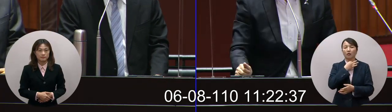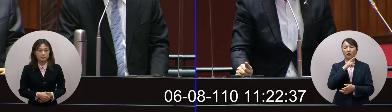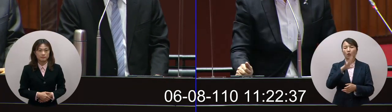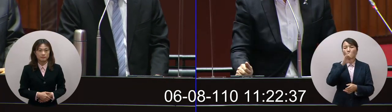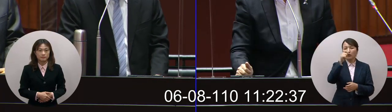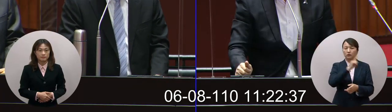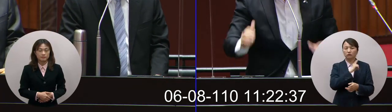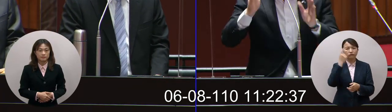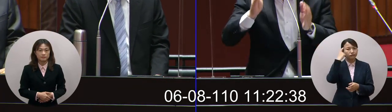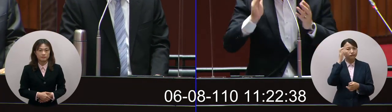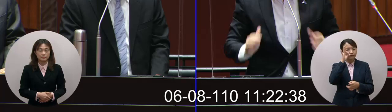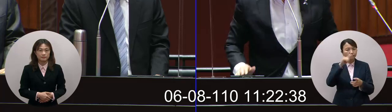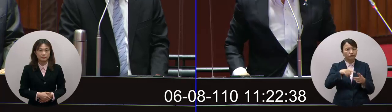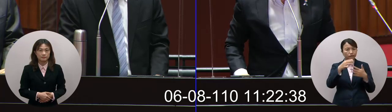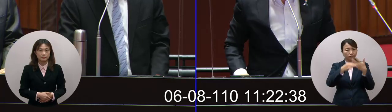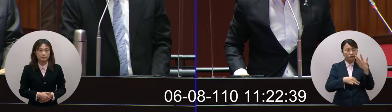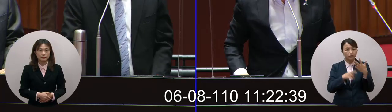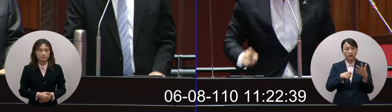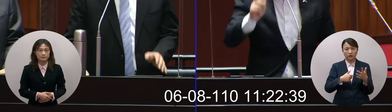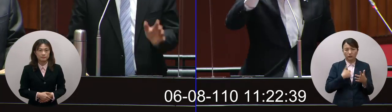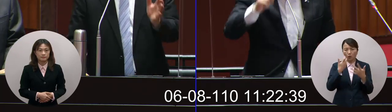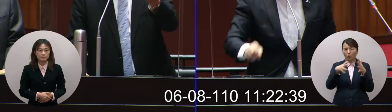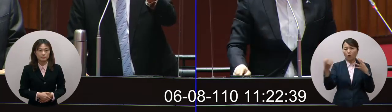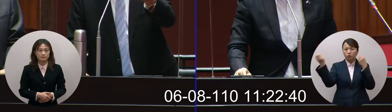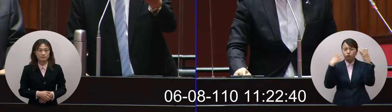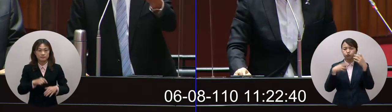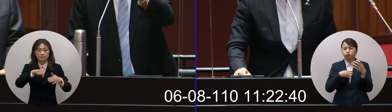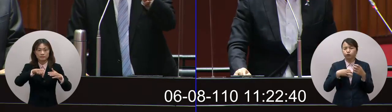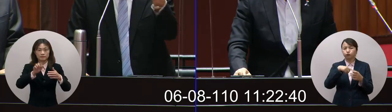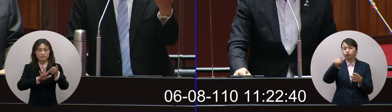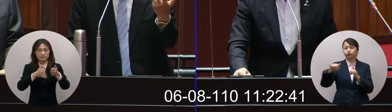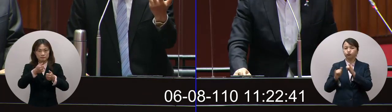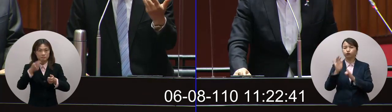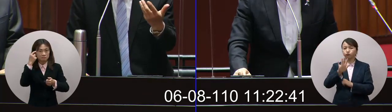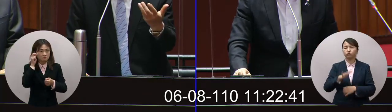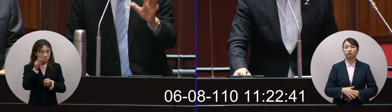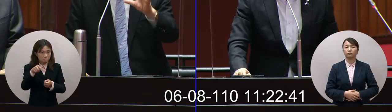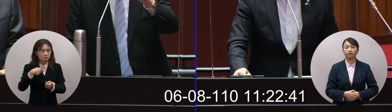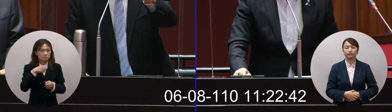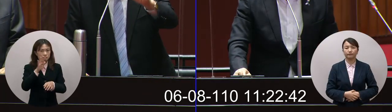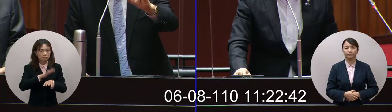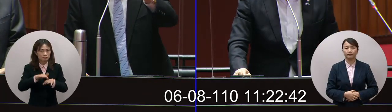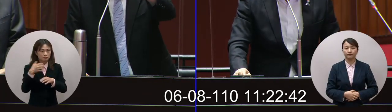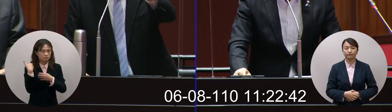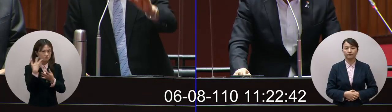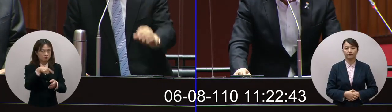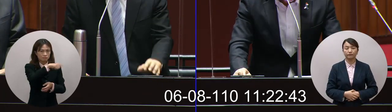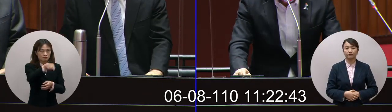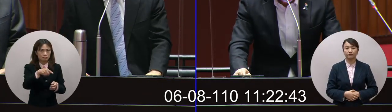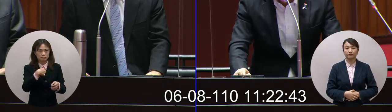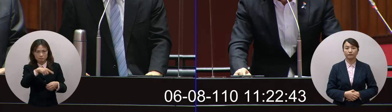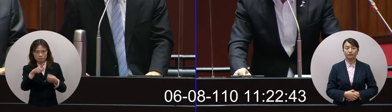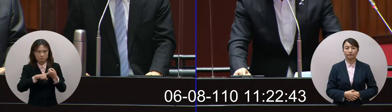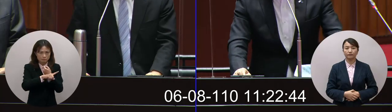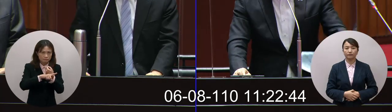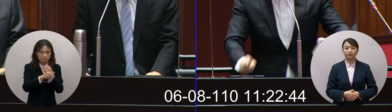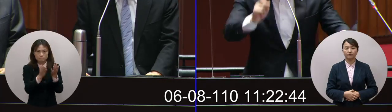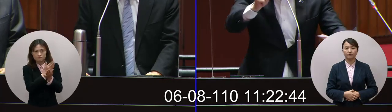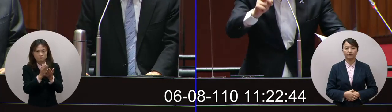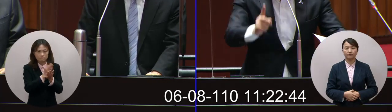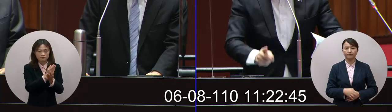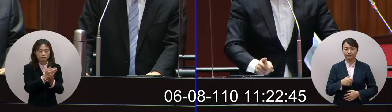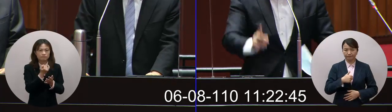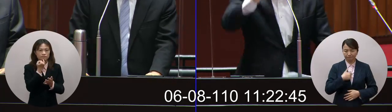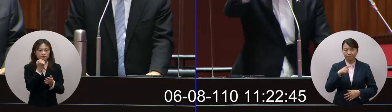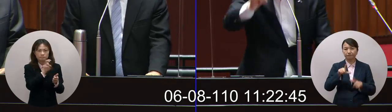等于好好熟熟客起来，这是那万元数气啦。 因为委婉的意见，我请一个评估，啊，规个个个会掉啦，个个掉啦，吼。